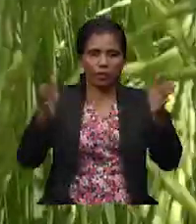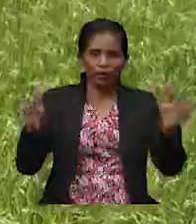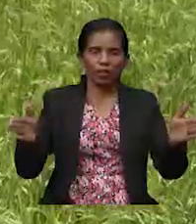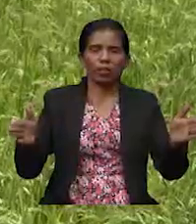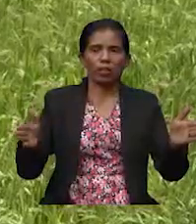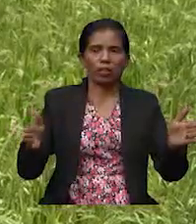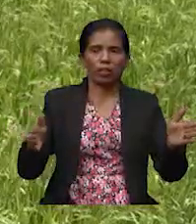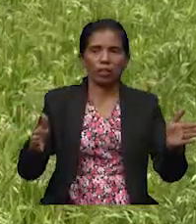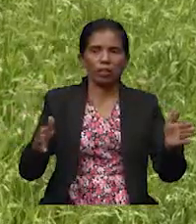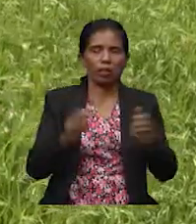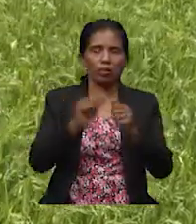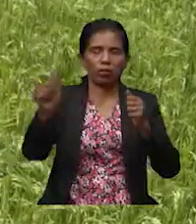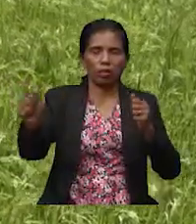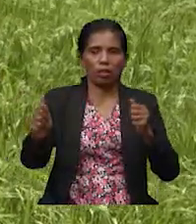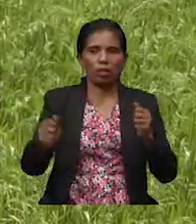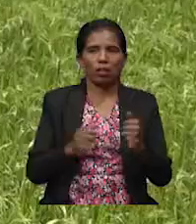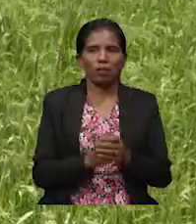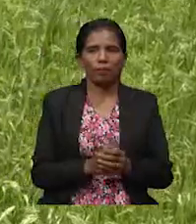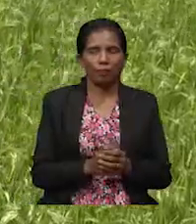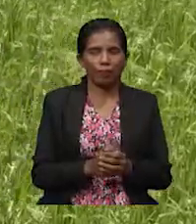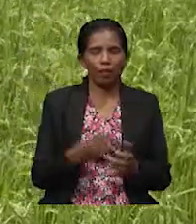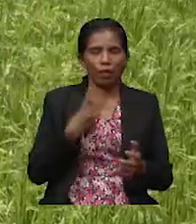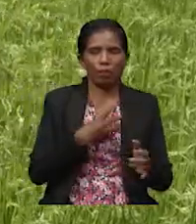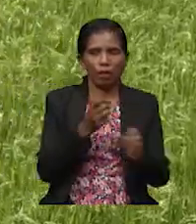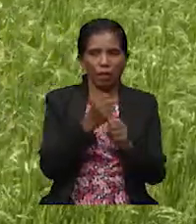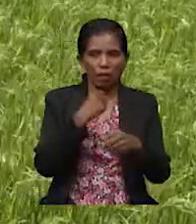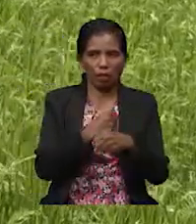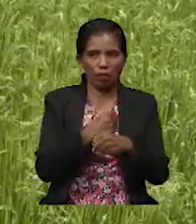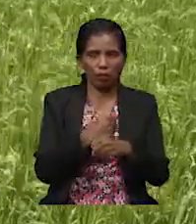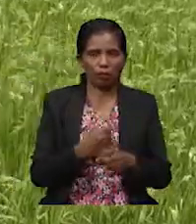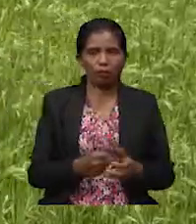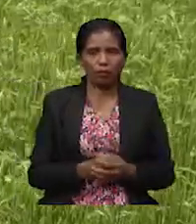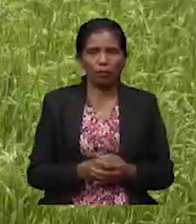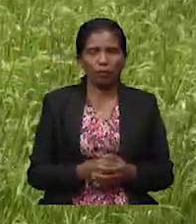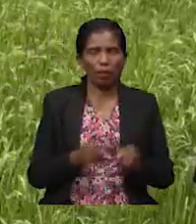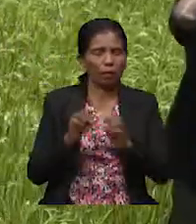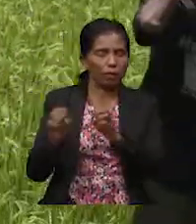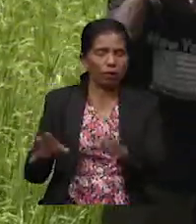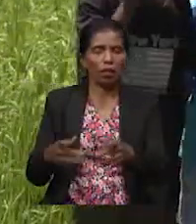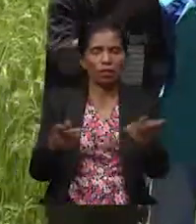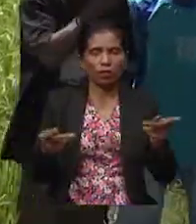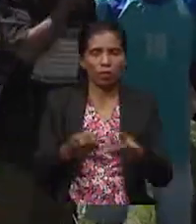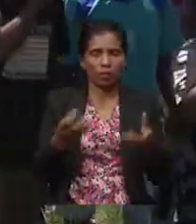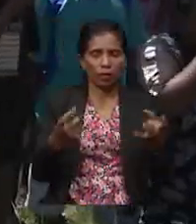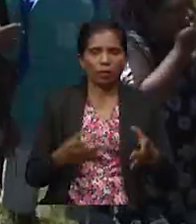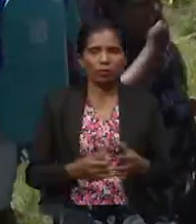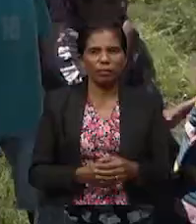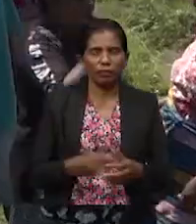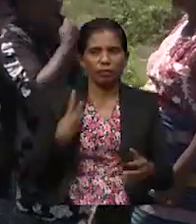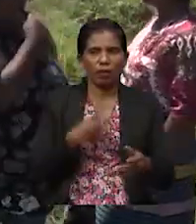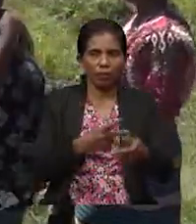da resinde tari da hat ma kami halo baru ami abandona si barak liu ami natar ne lolos